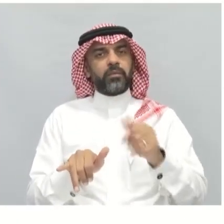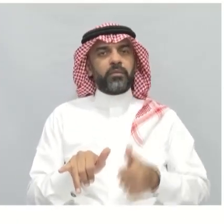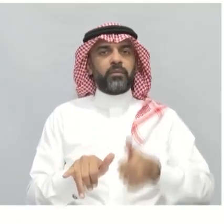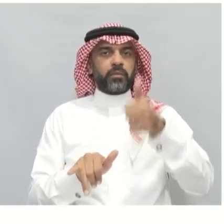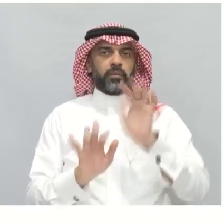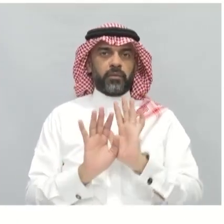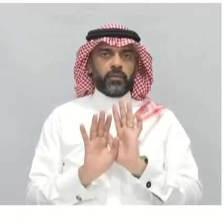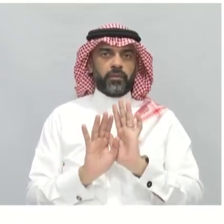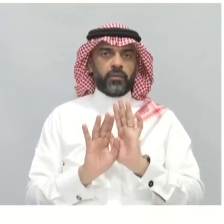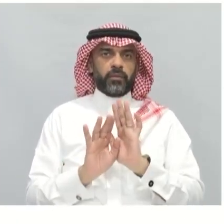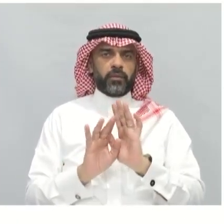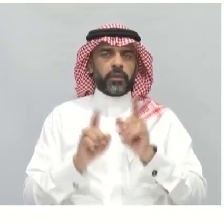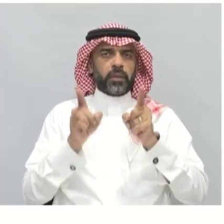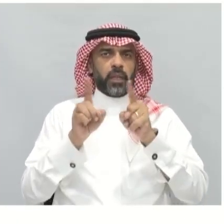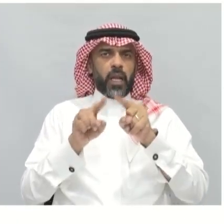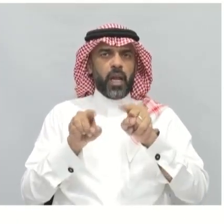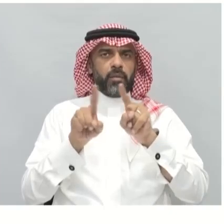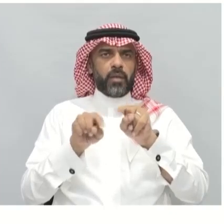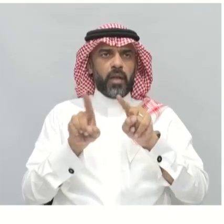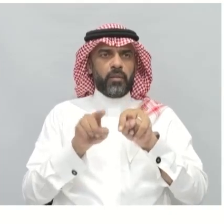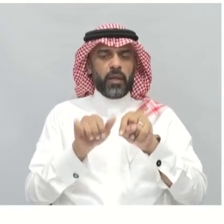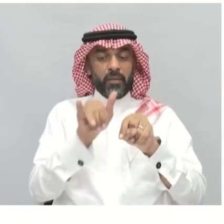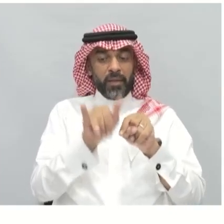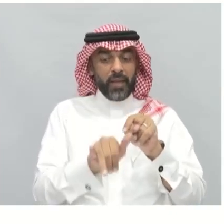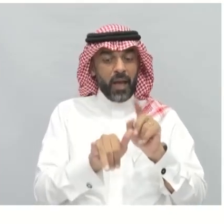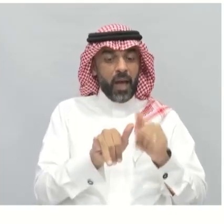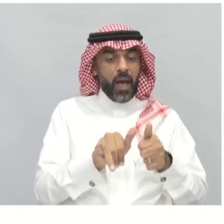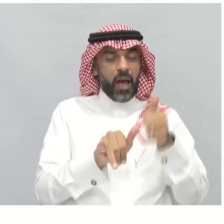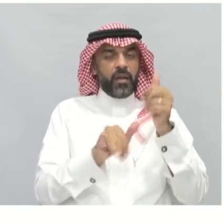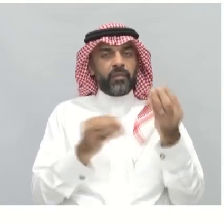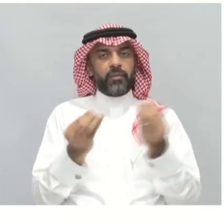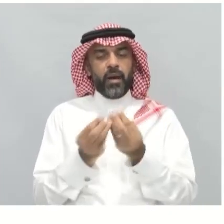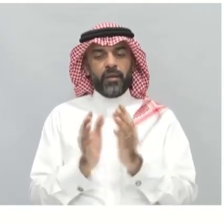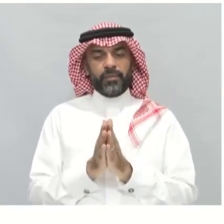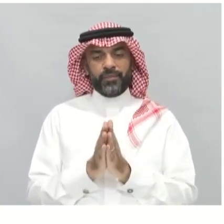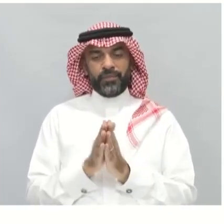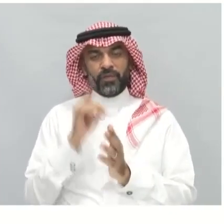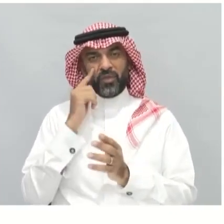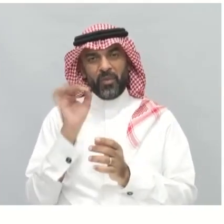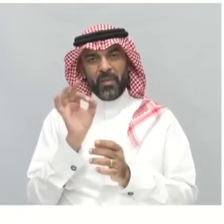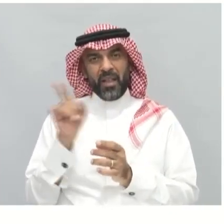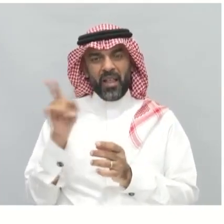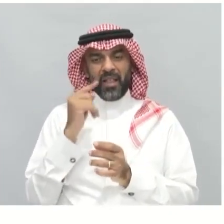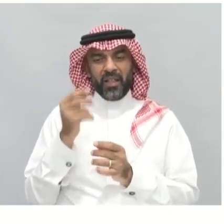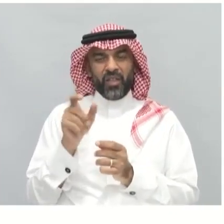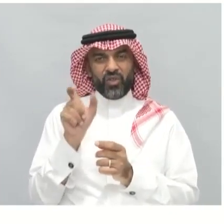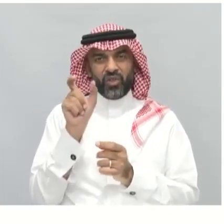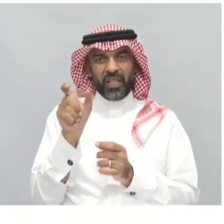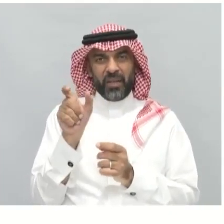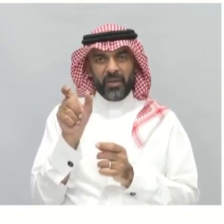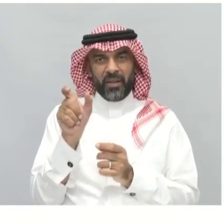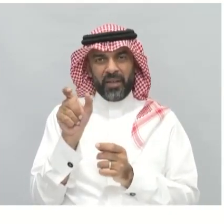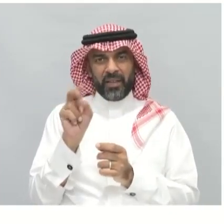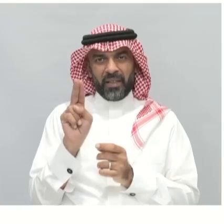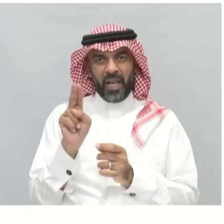الياء لاحظ معي في هذه الامثله تاملها جيدا يقول تولى خادم الحرمين الشريفين الملك سلمان بن عبد العزيز